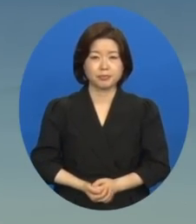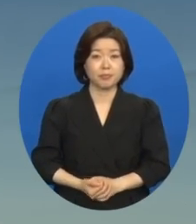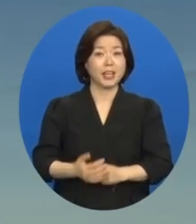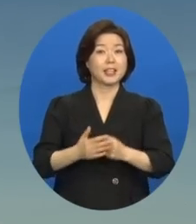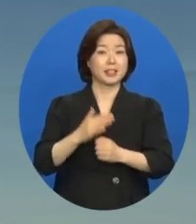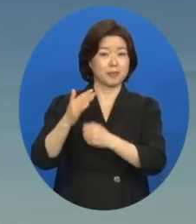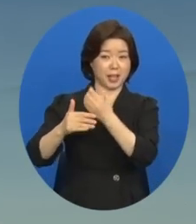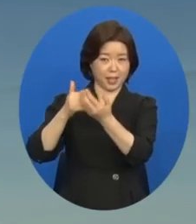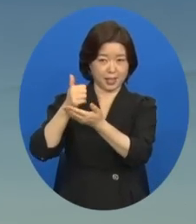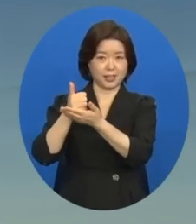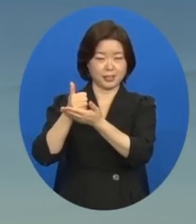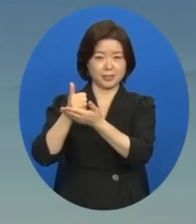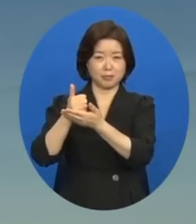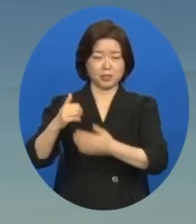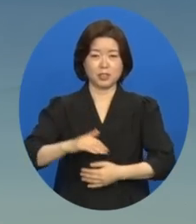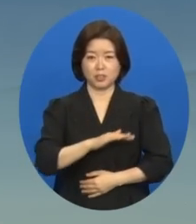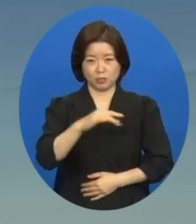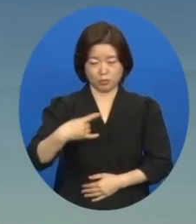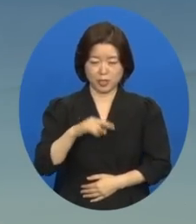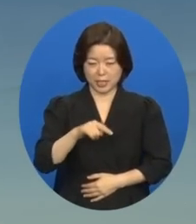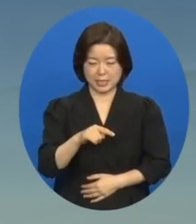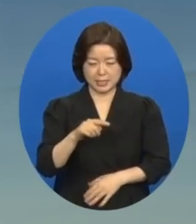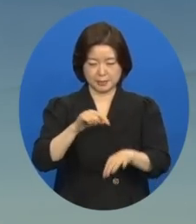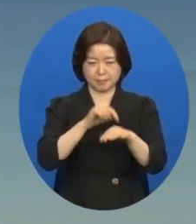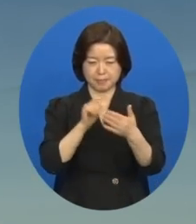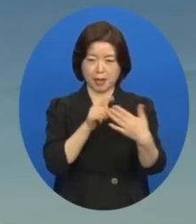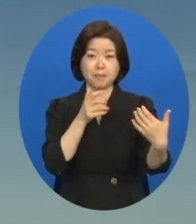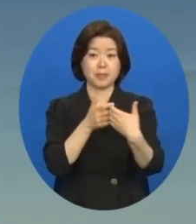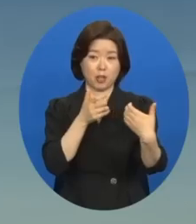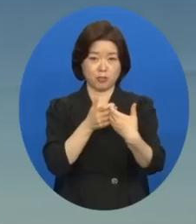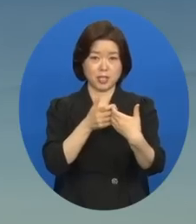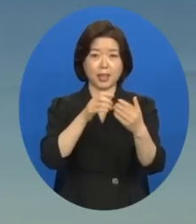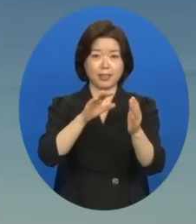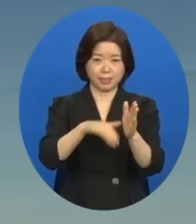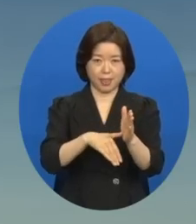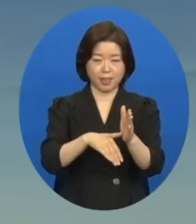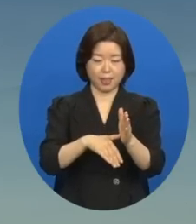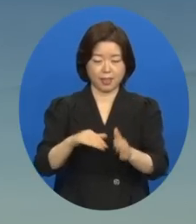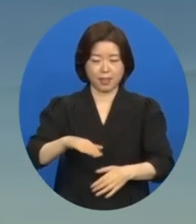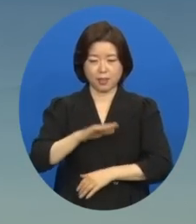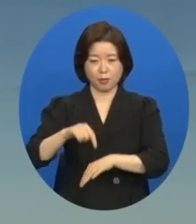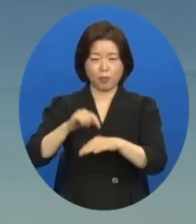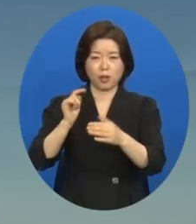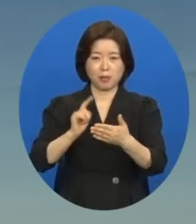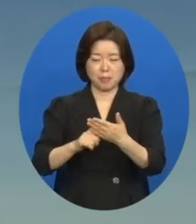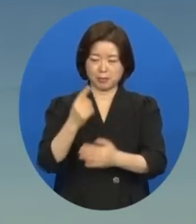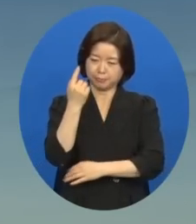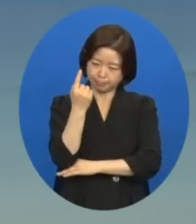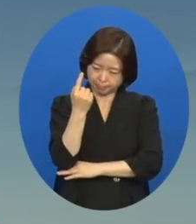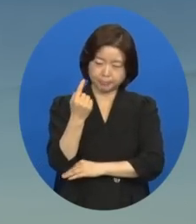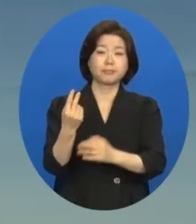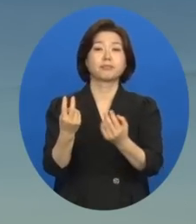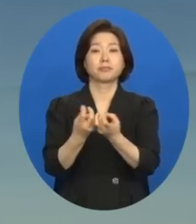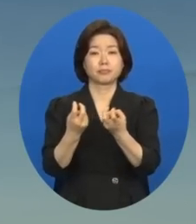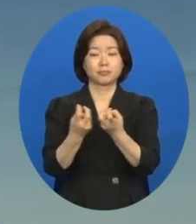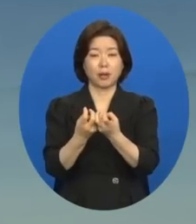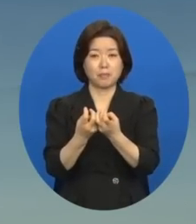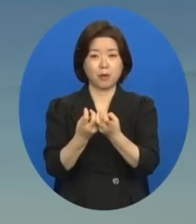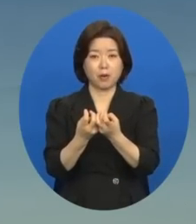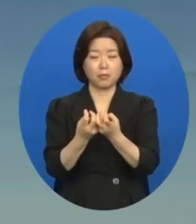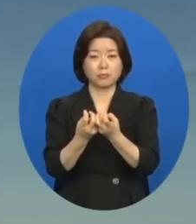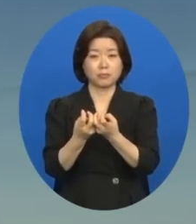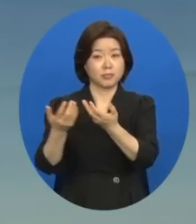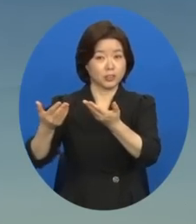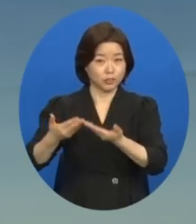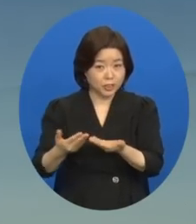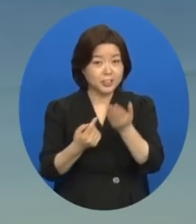그래서 하나님께서 우리에게 이 마음의 전쟁 가운데 우리의 마음을 지키는 방법으로 제시하신 방법이